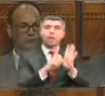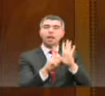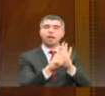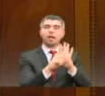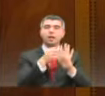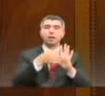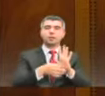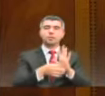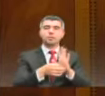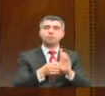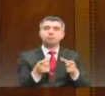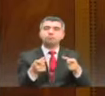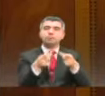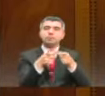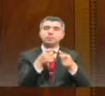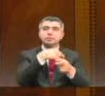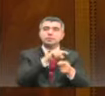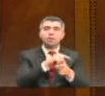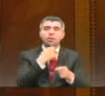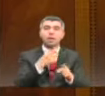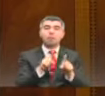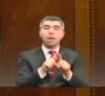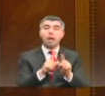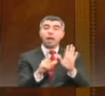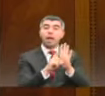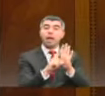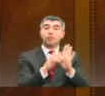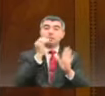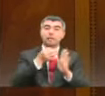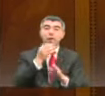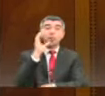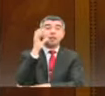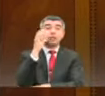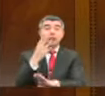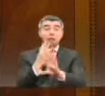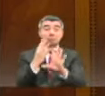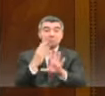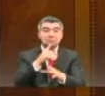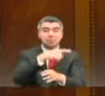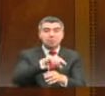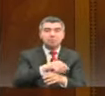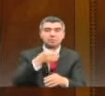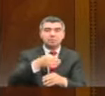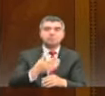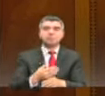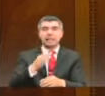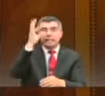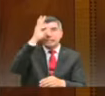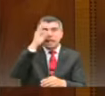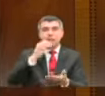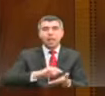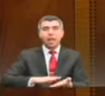الإطار بميثاق وطني للبيئة والتنمية المستدامة وتدعيم السياسة